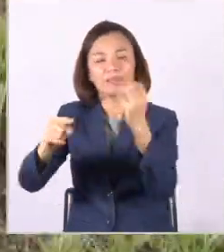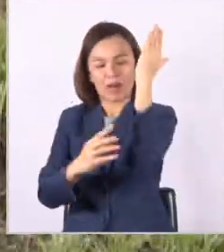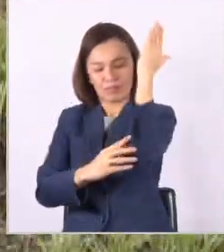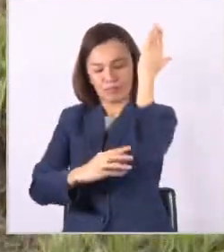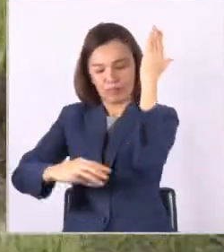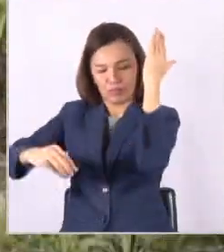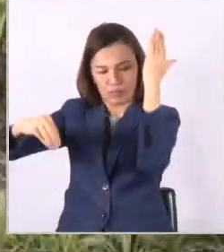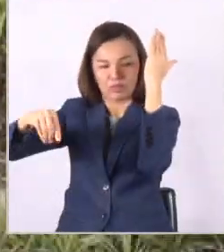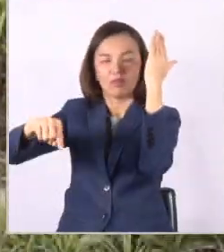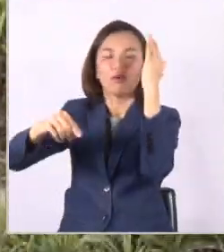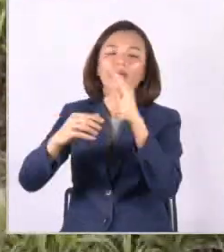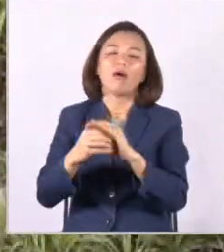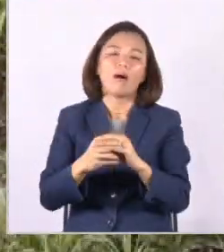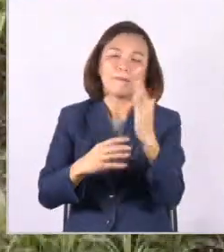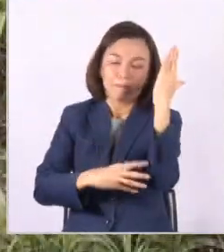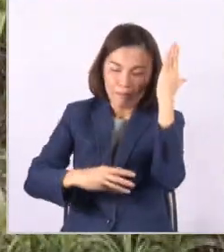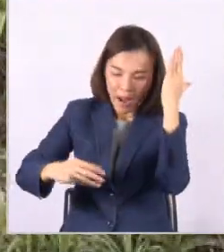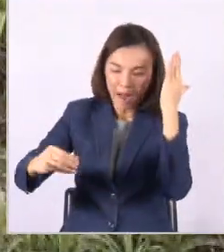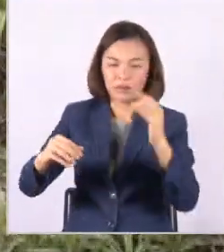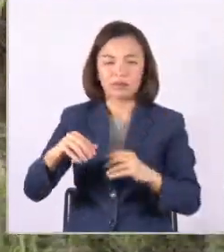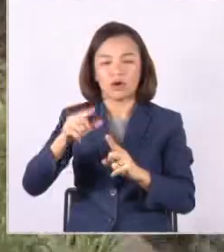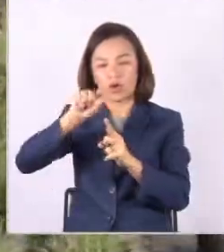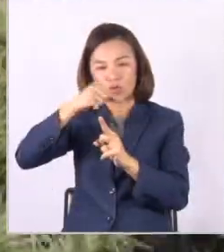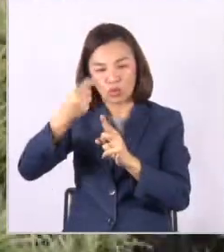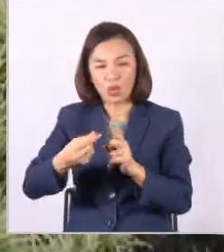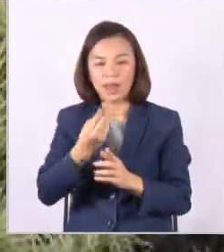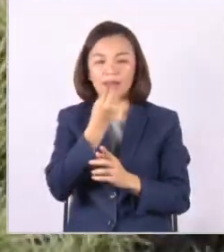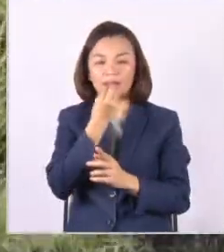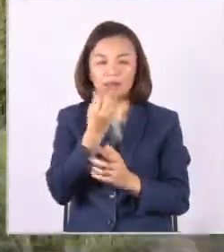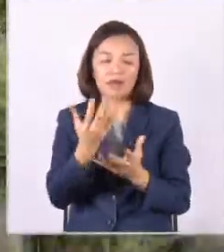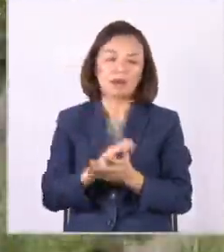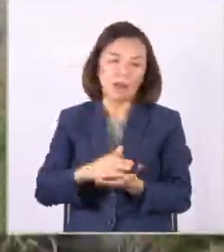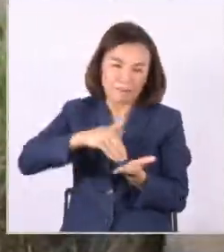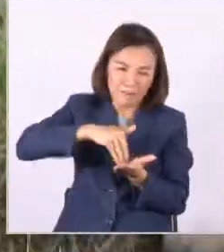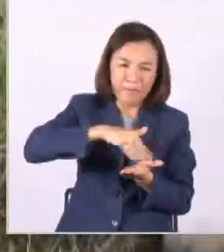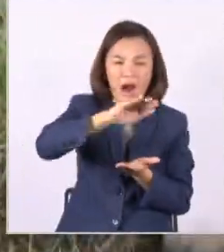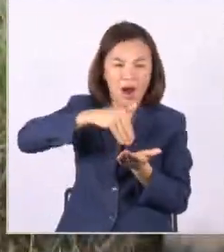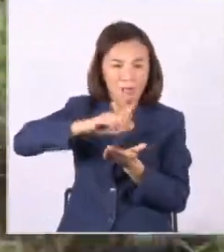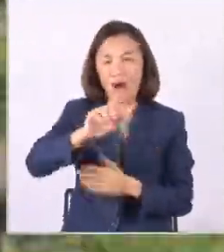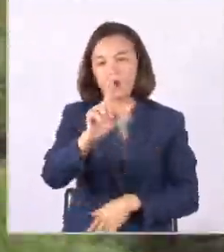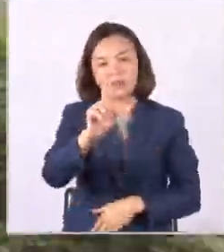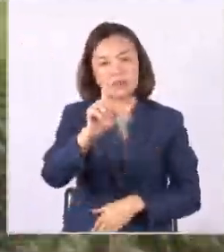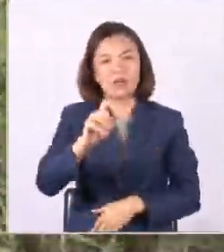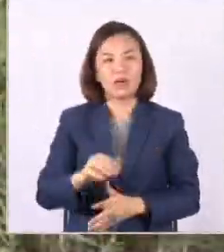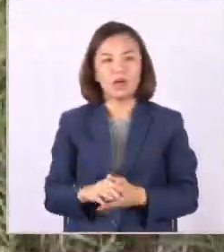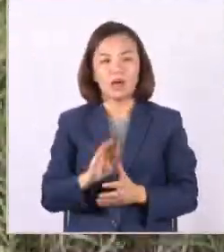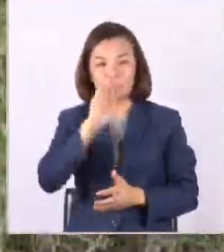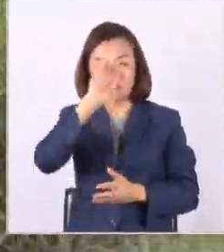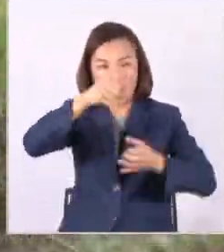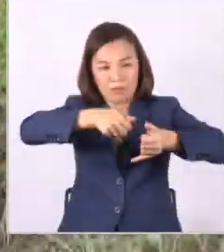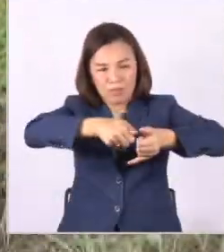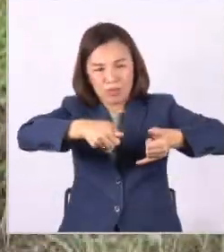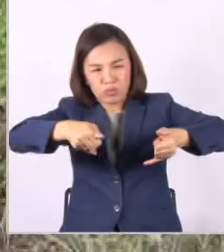อย่ามาไล่อย่ามาผลักดันเพราะว่าละยังไงก็ไม่หมดผลักดันยังไงก็ไม่ได้เพราะมันเยอะนี่นะครับนี่กินกินจนอุ่น